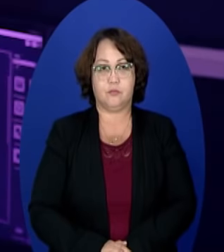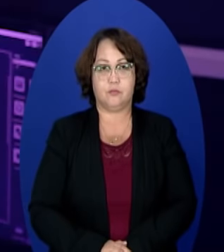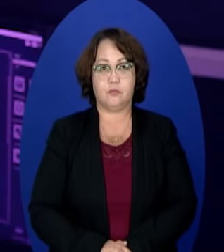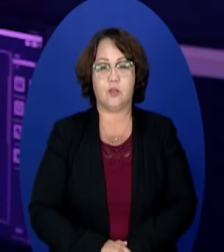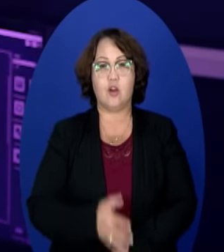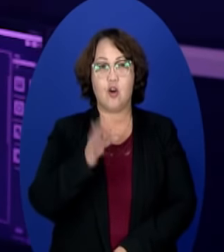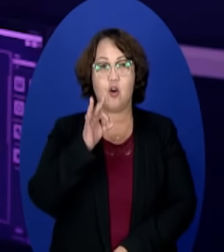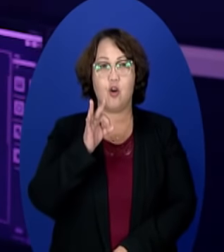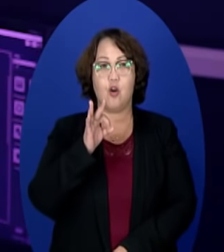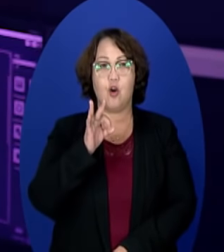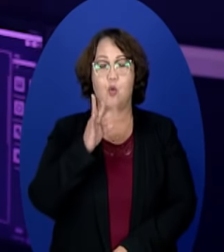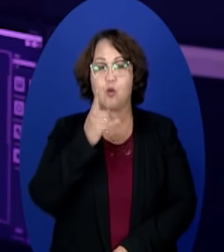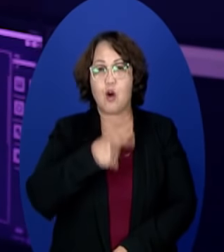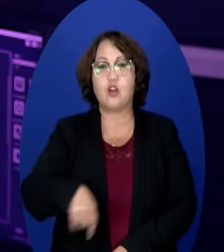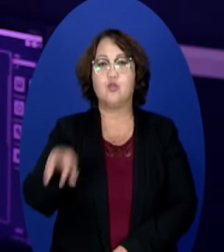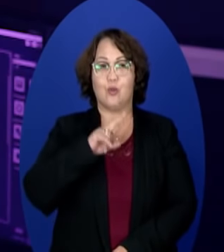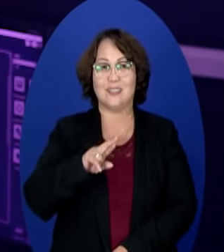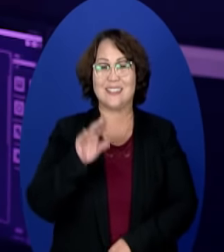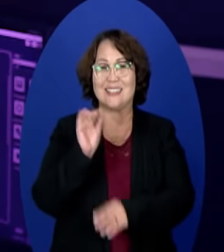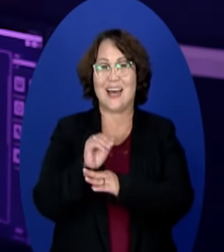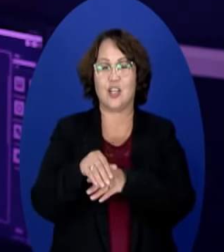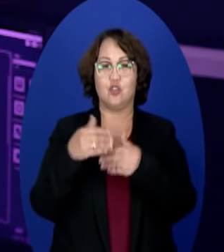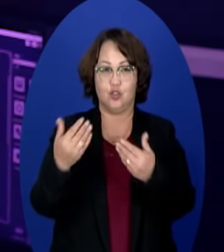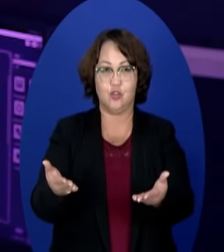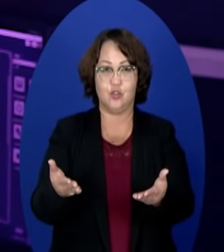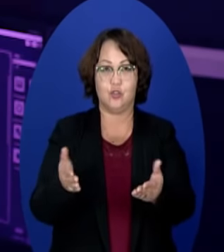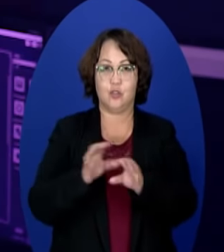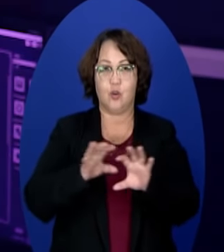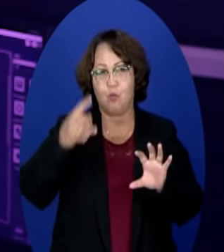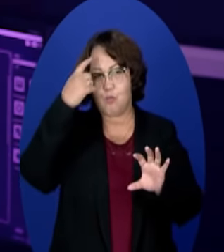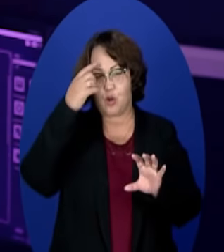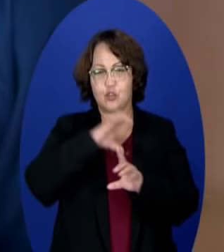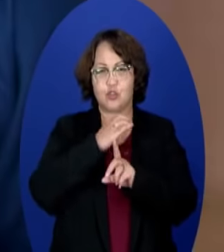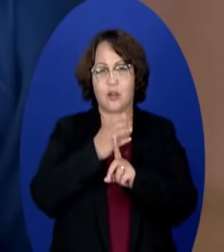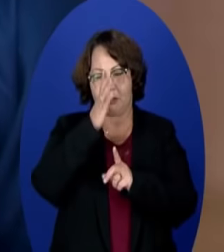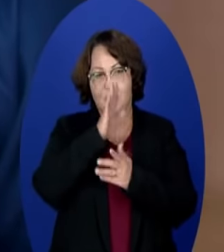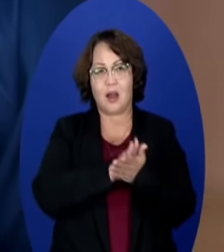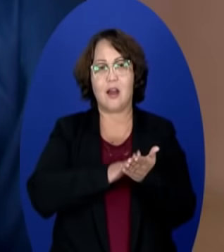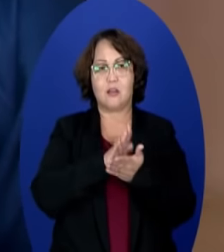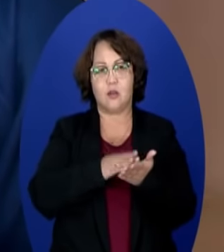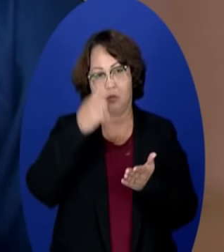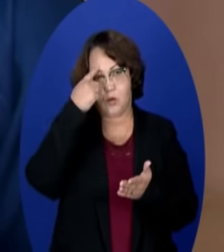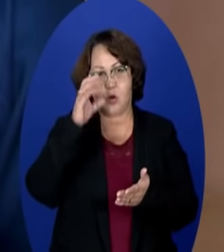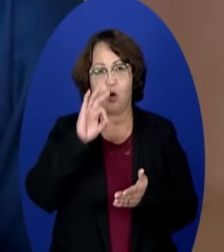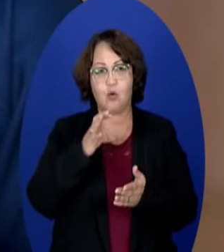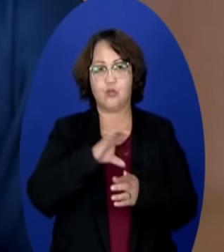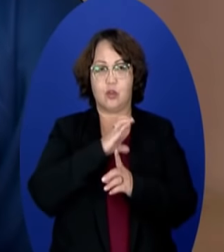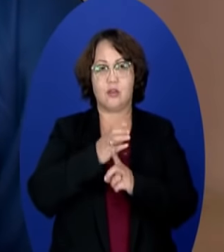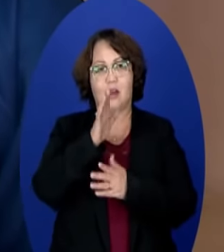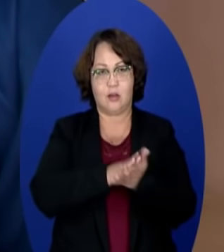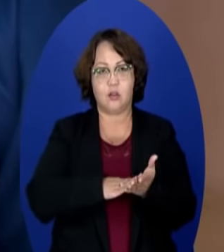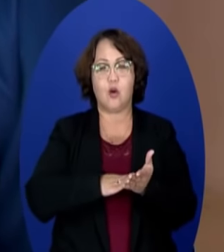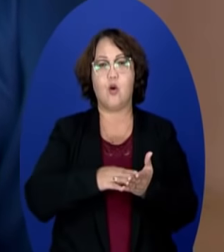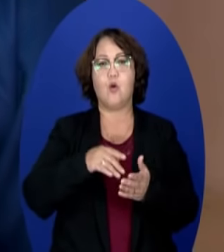Яг өвөр монголчуудаа заадаг байхгүй. Тэгэхээр тэднес чинь болохоор бас монгол соёлдоо хайртай, өв соёлдоо хайртай хүмүүс байхгүй. Босоо монгол